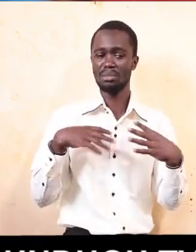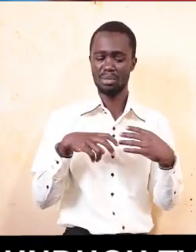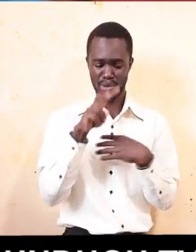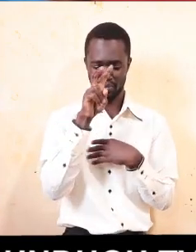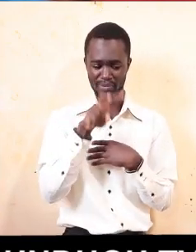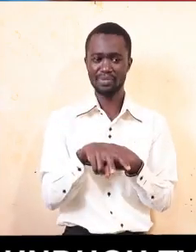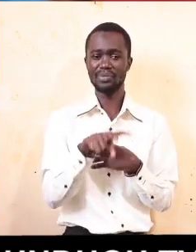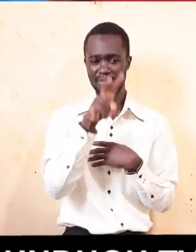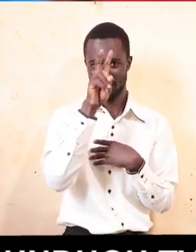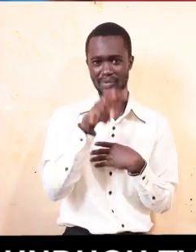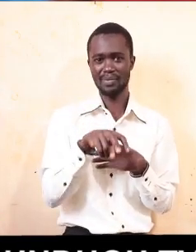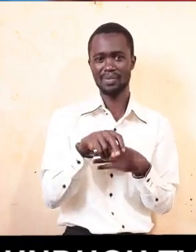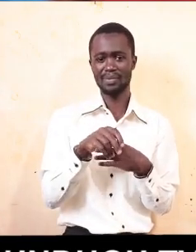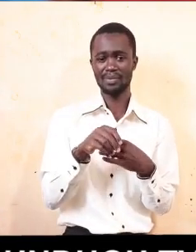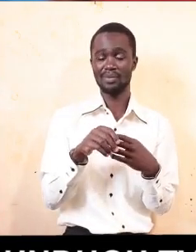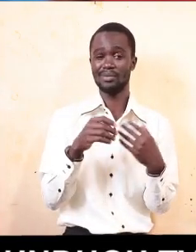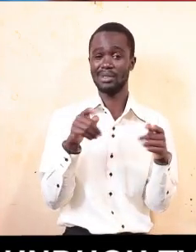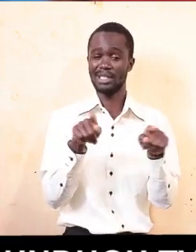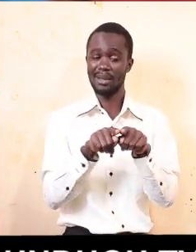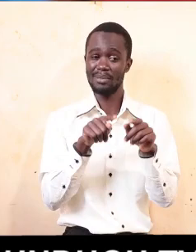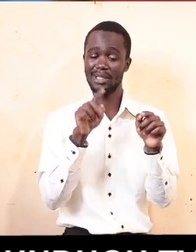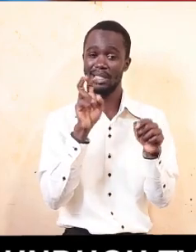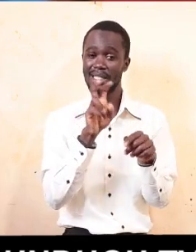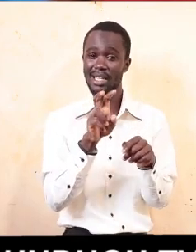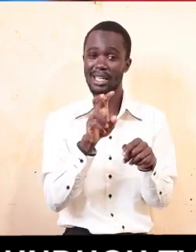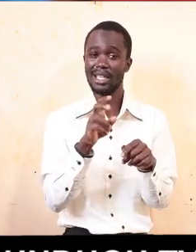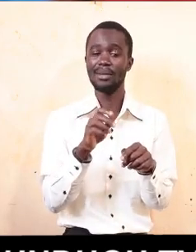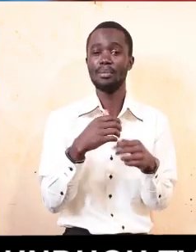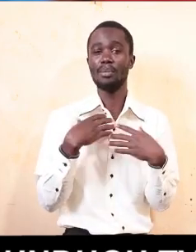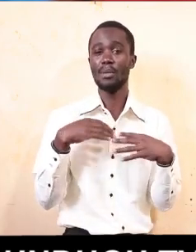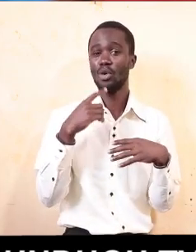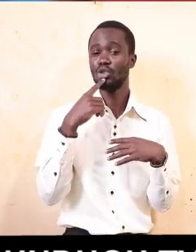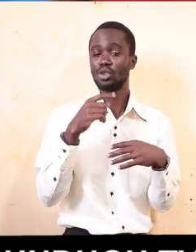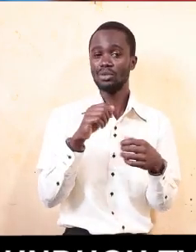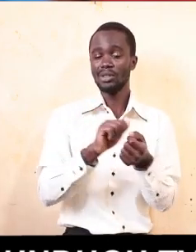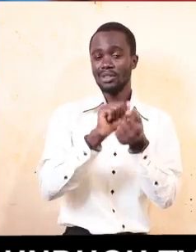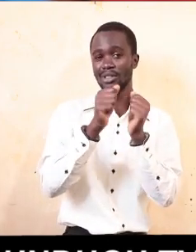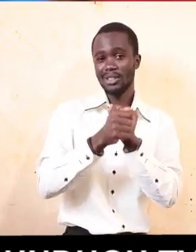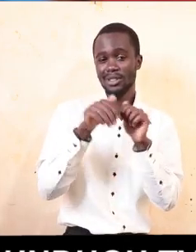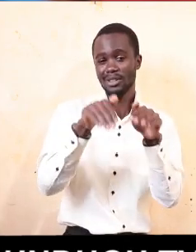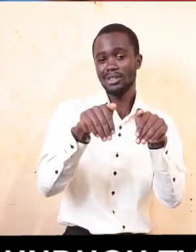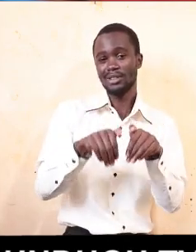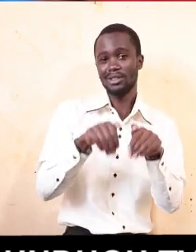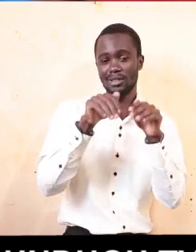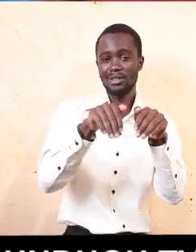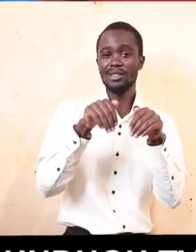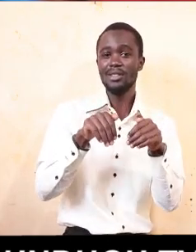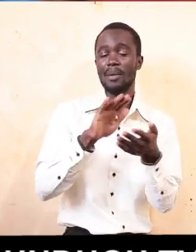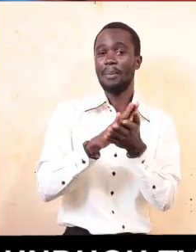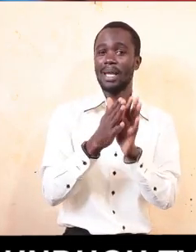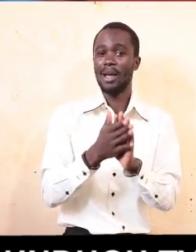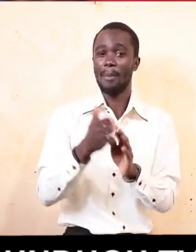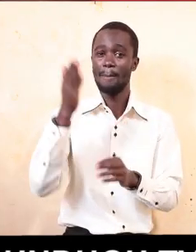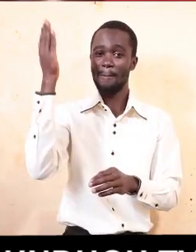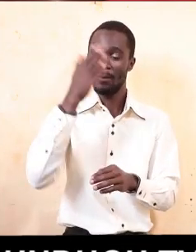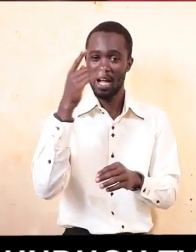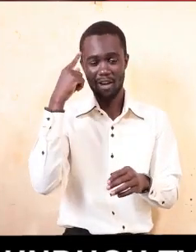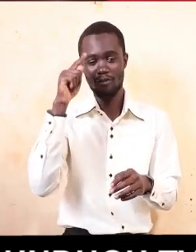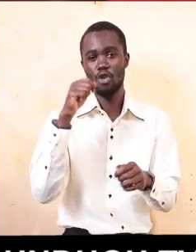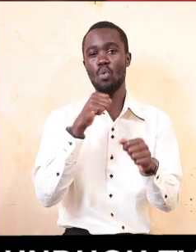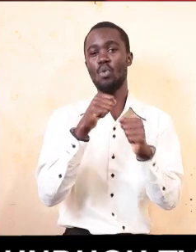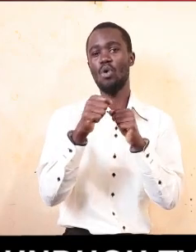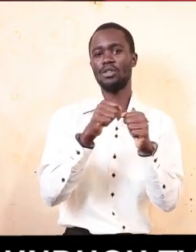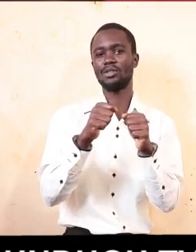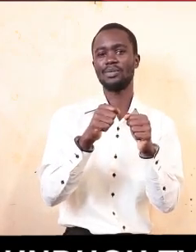anaambiwa tengeneza ili jembe lako ulibandilishe liwe upanga wa vita. Na pia